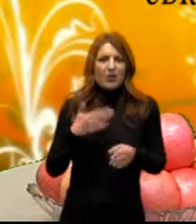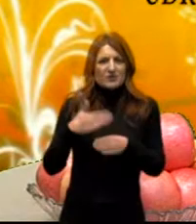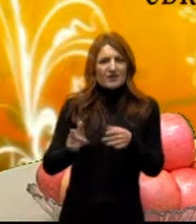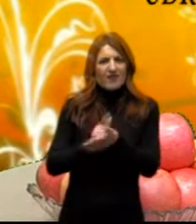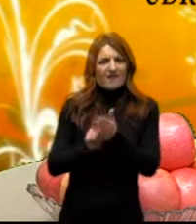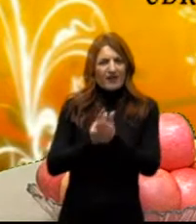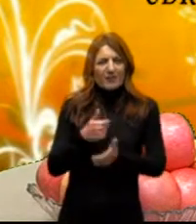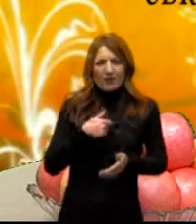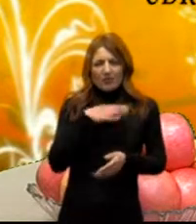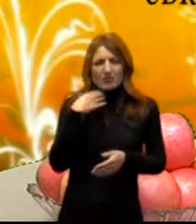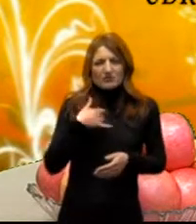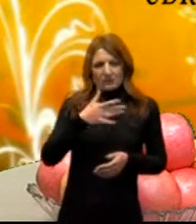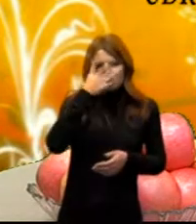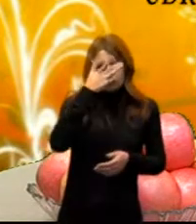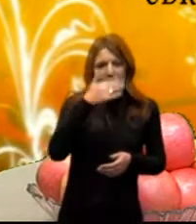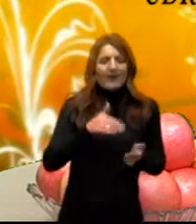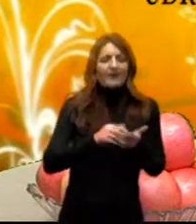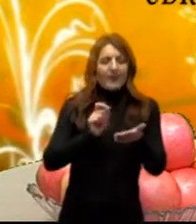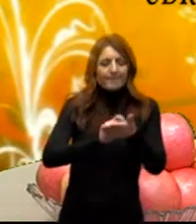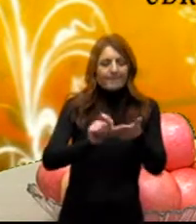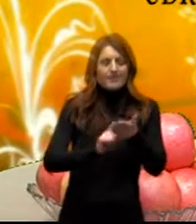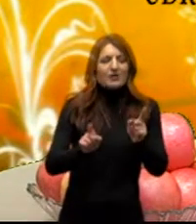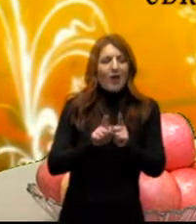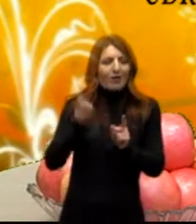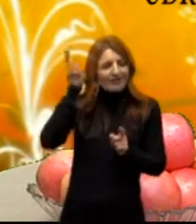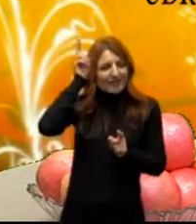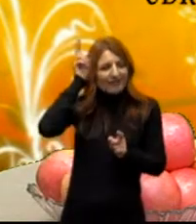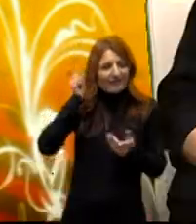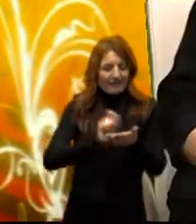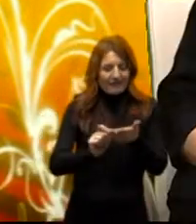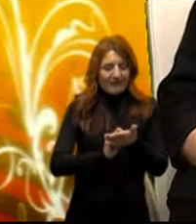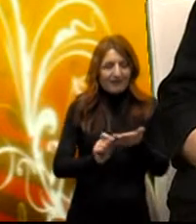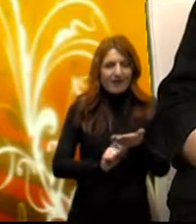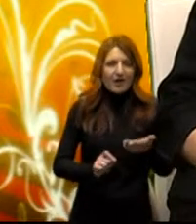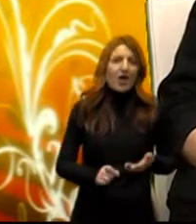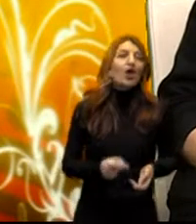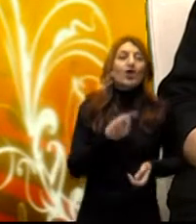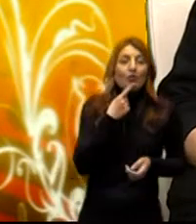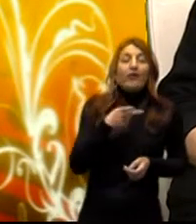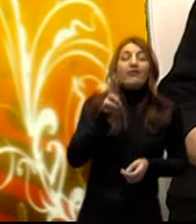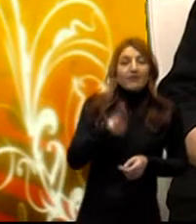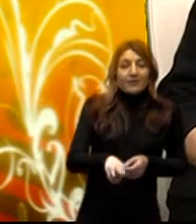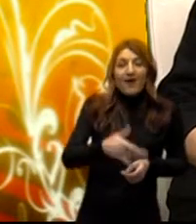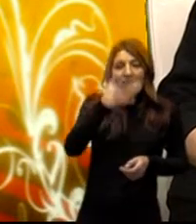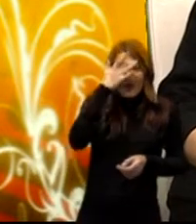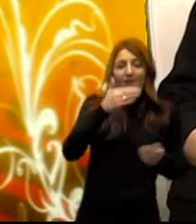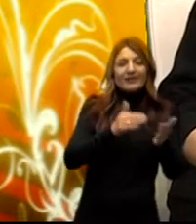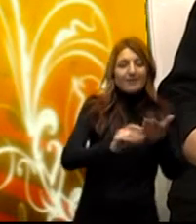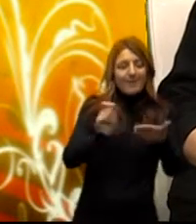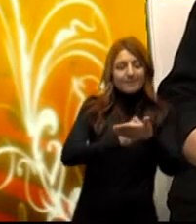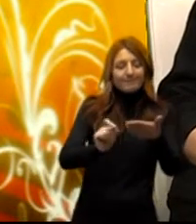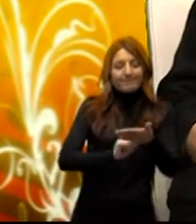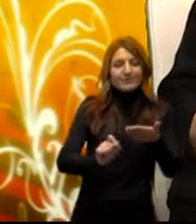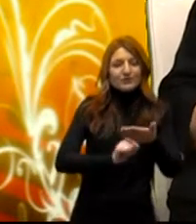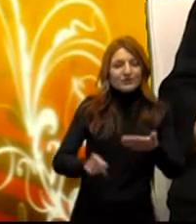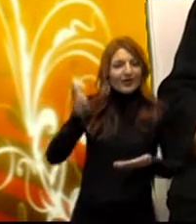vrijeme dosta glavobolje, voditi dnevni glavobolje. Tako je. Trebalo bi svako ko ima glavobolje bi trebao voditi dnevni glavobolje